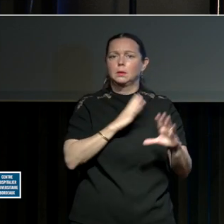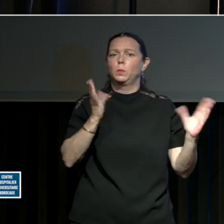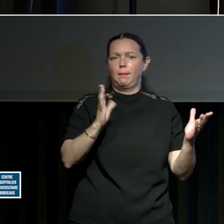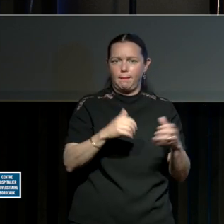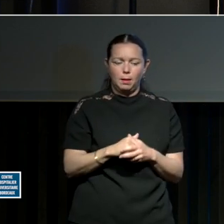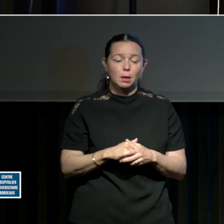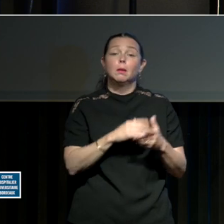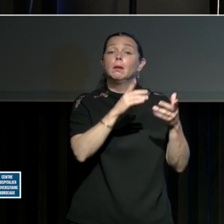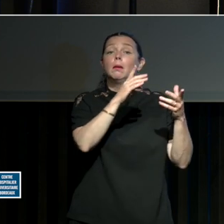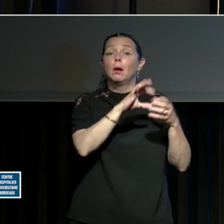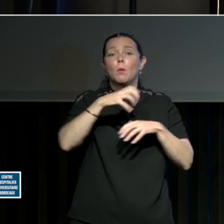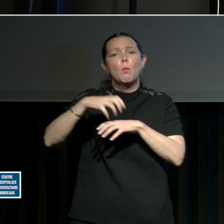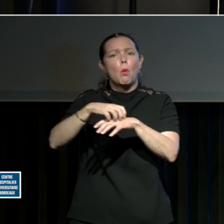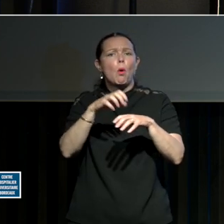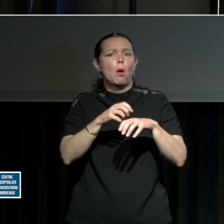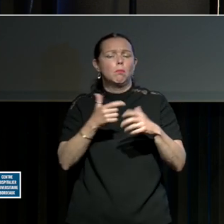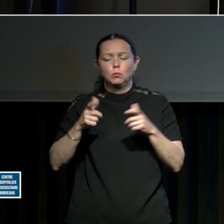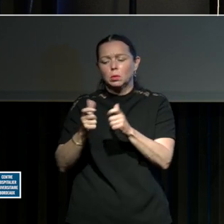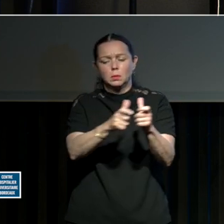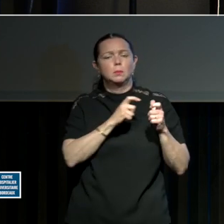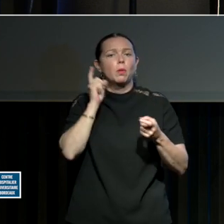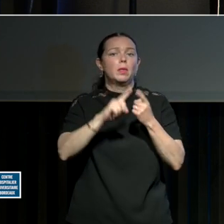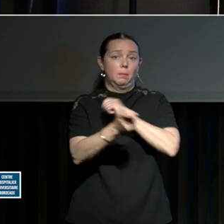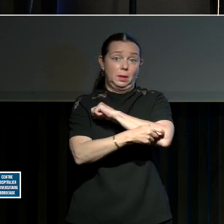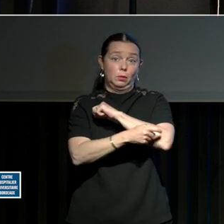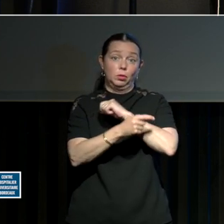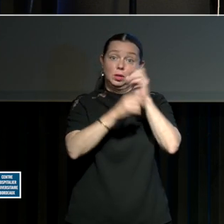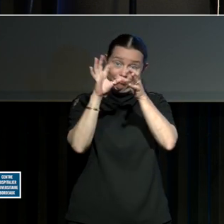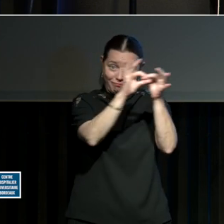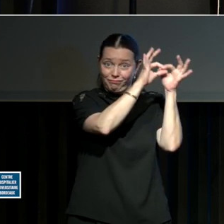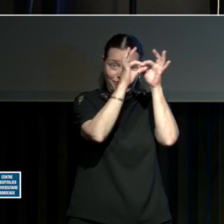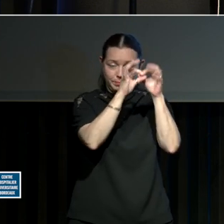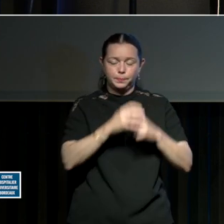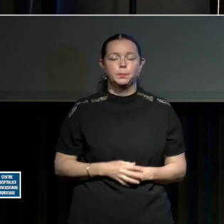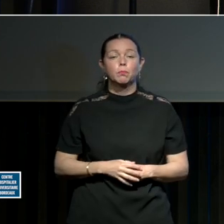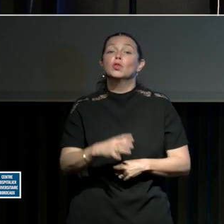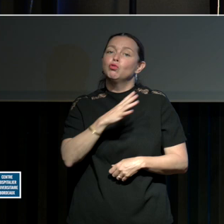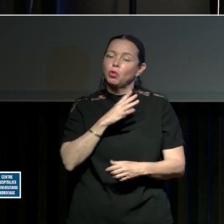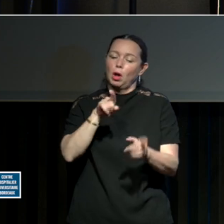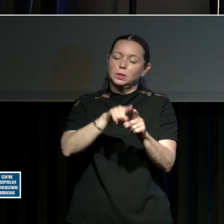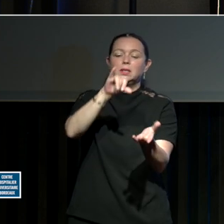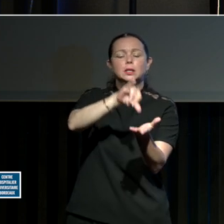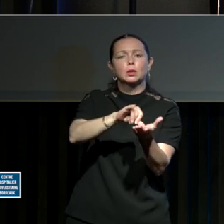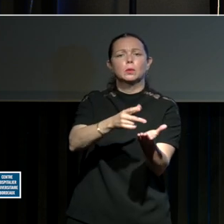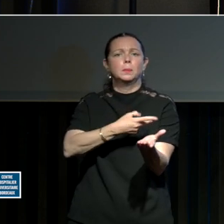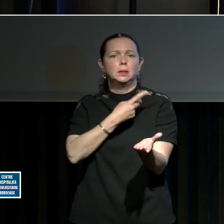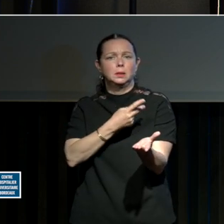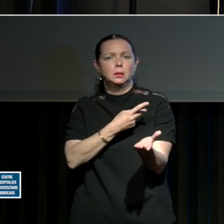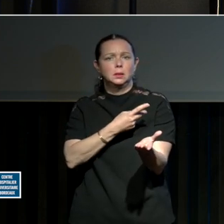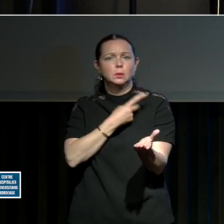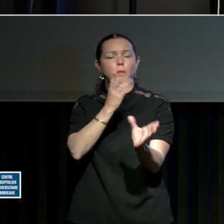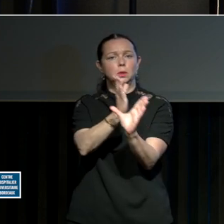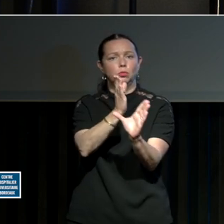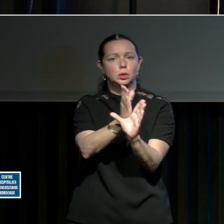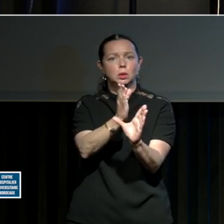pôle interétablissement d'addictologie. Et puis, il existe également des centres médico-psychologiques pour